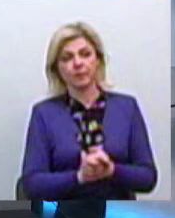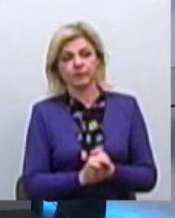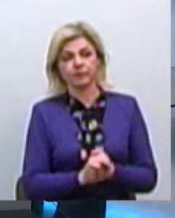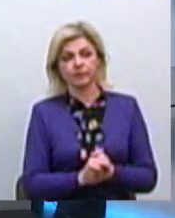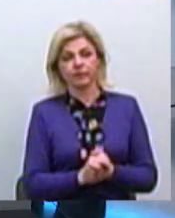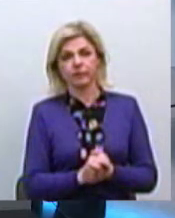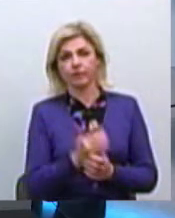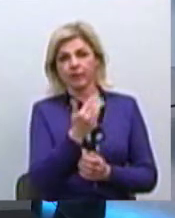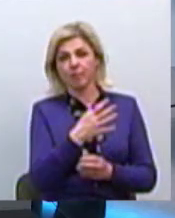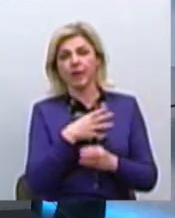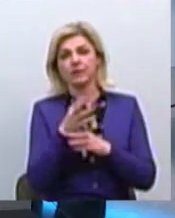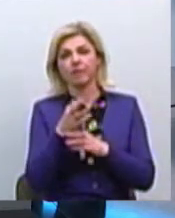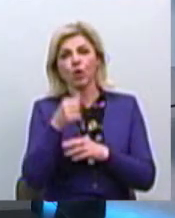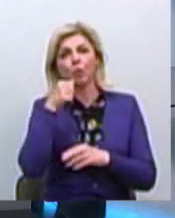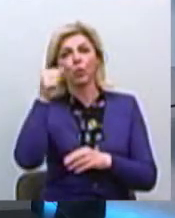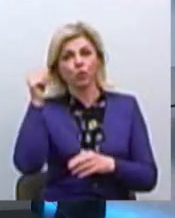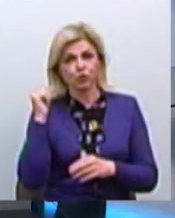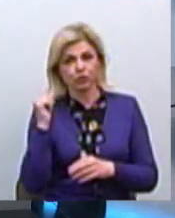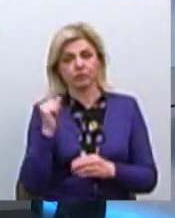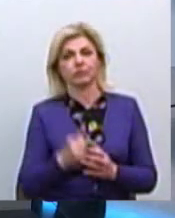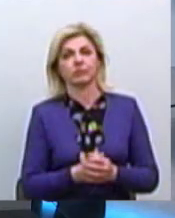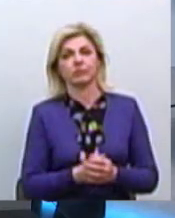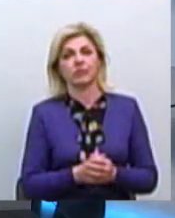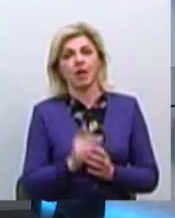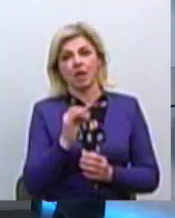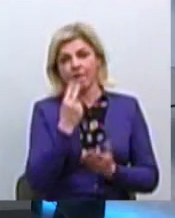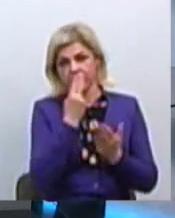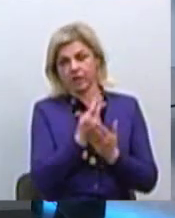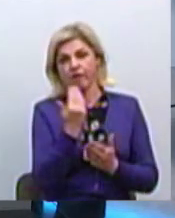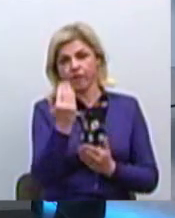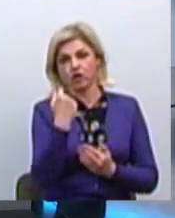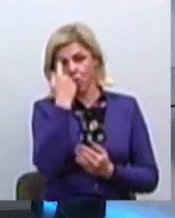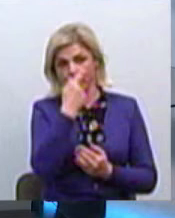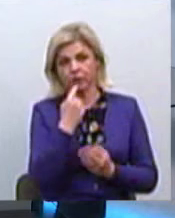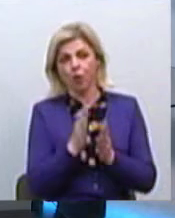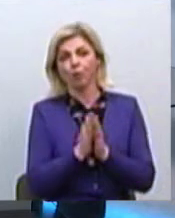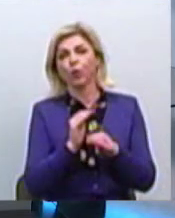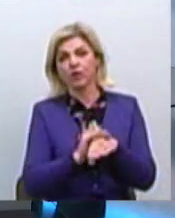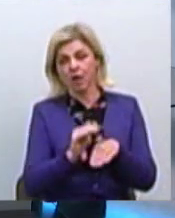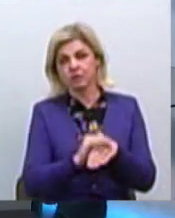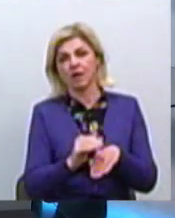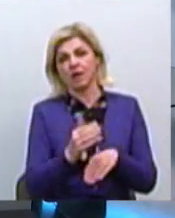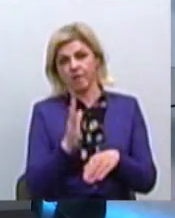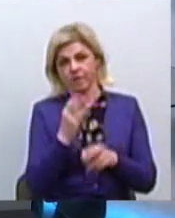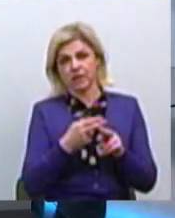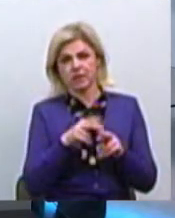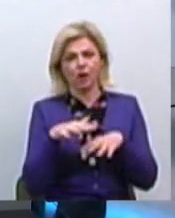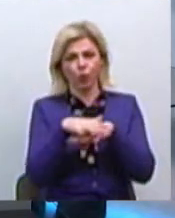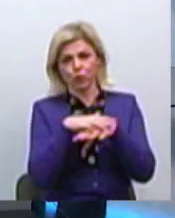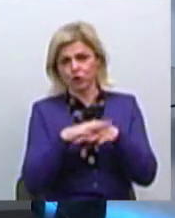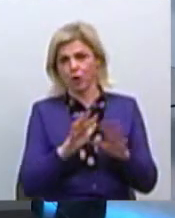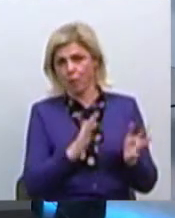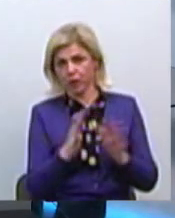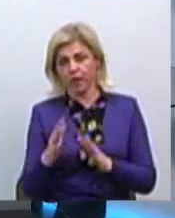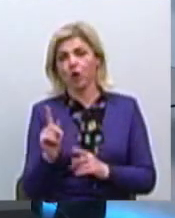Він знімався минулого року, але ми побачили ваше обличчя там. Будь ласка, в самій гущі події,